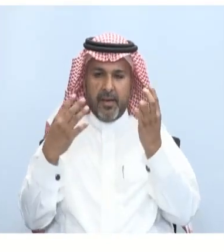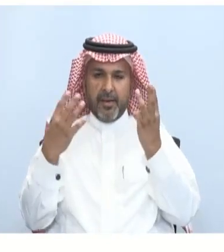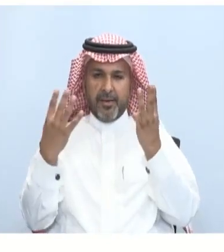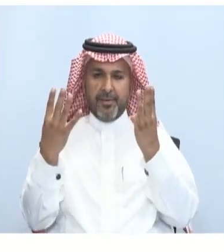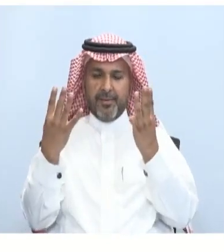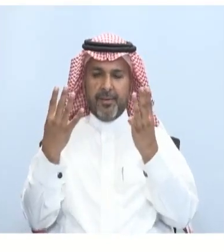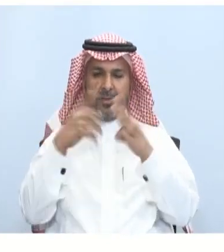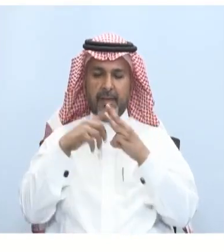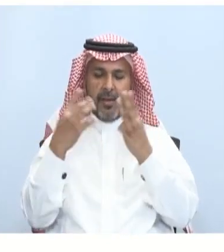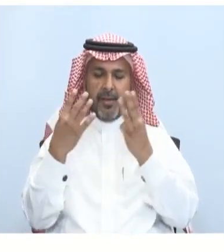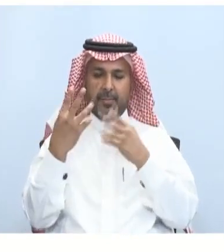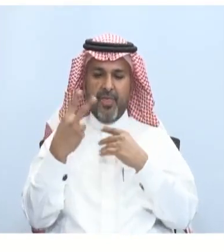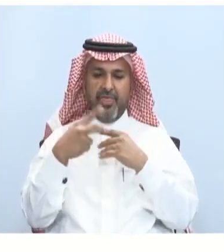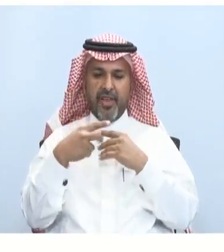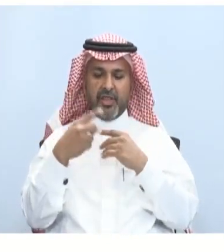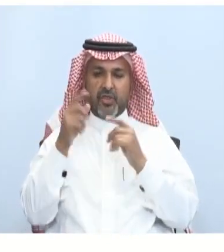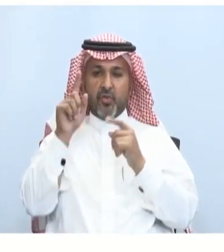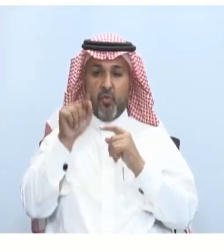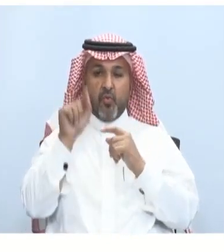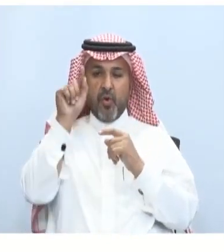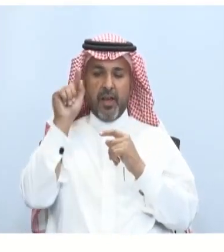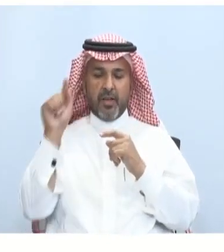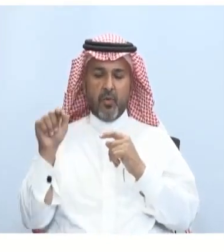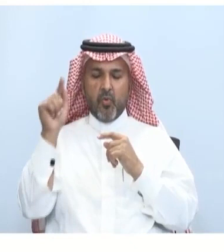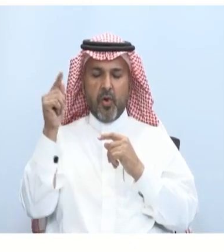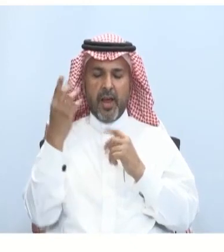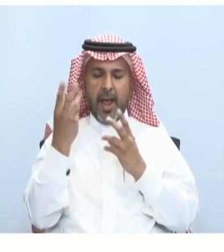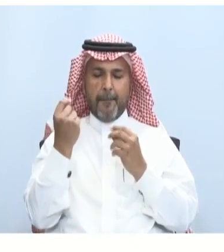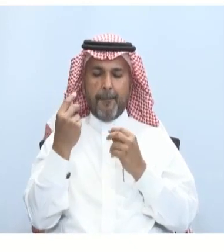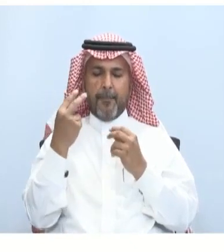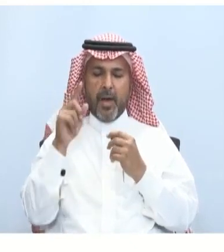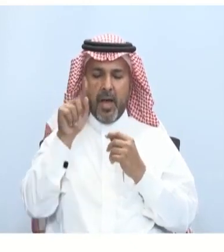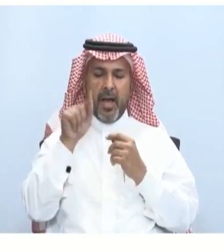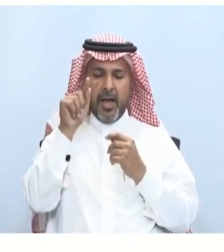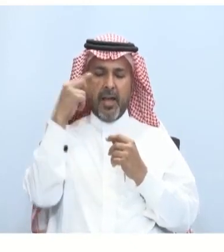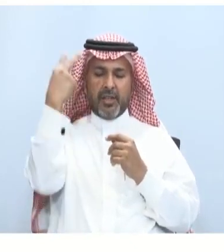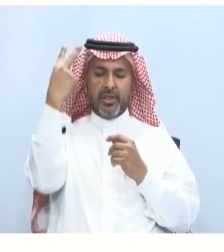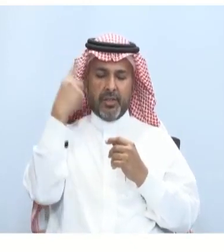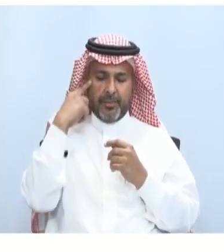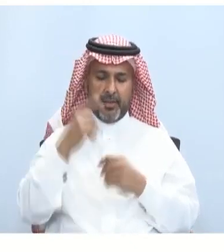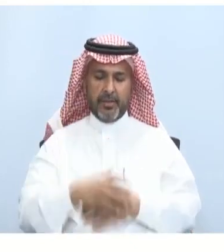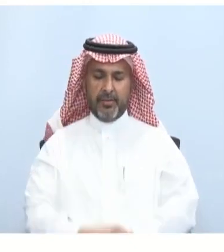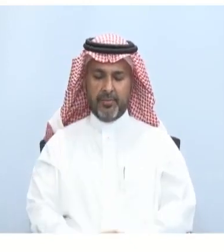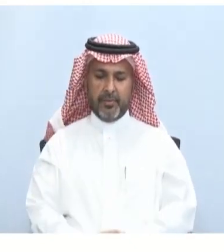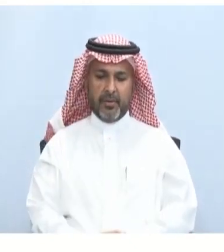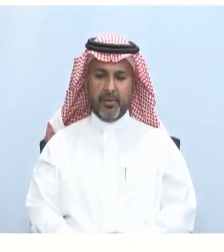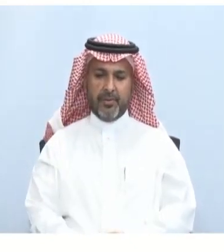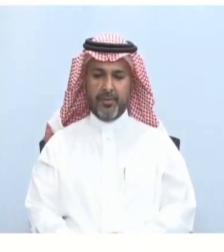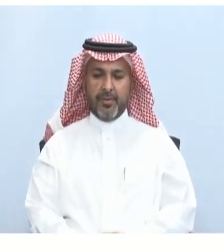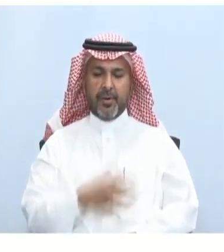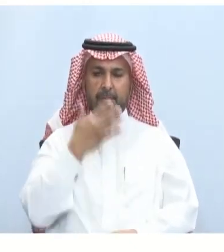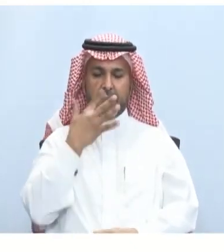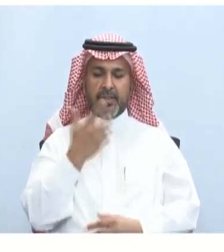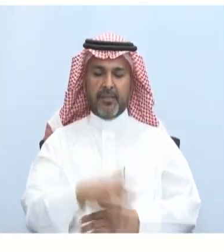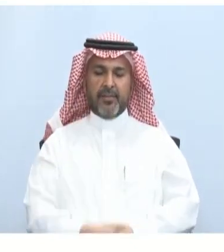والاي في الاي راح تعطيني اي تربيع وثلاثه في اربعه 12 طيب نبسط اكثر من كذا 12 اي تربيع